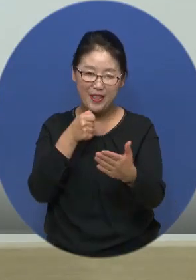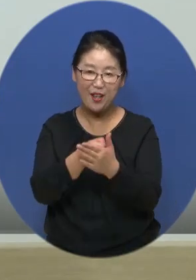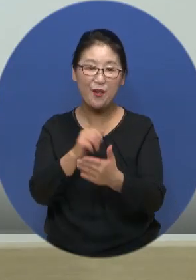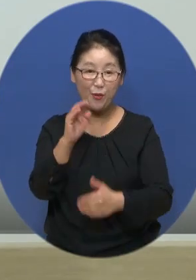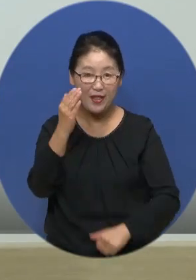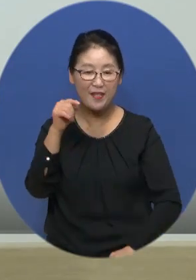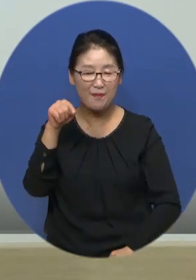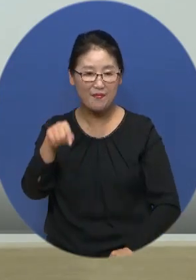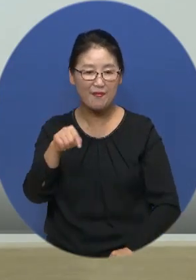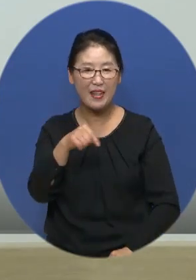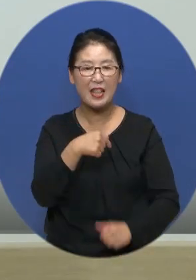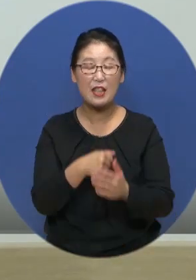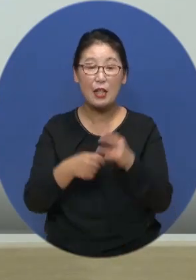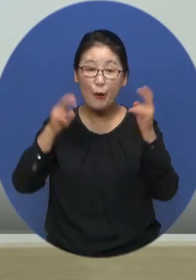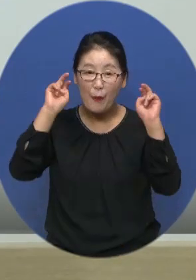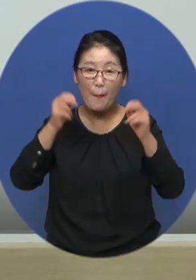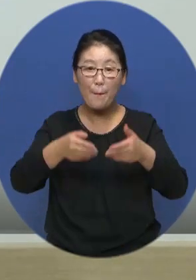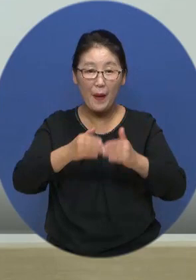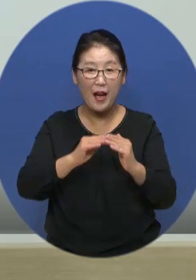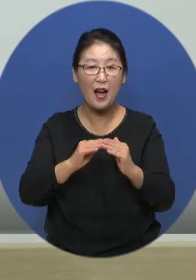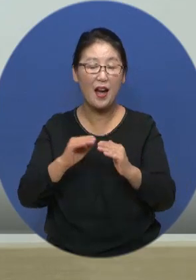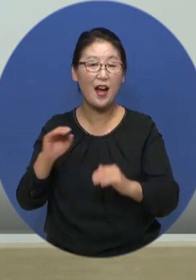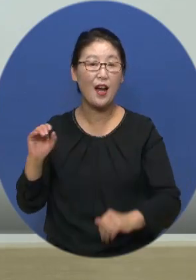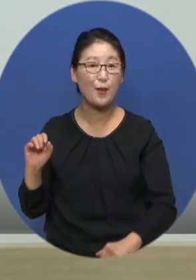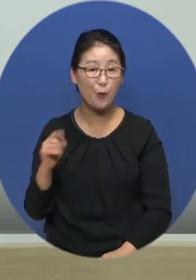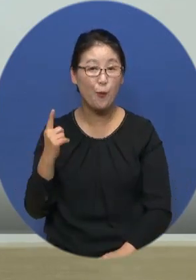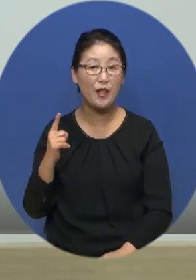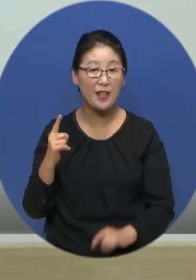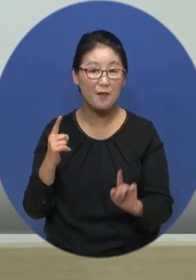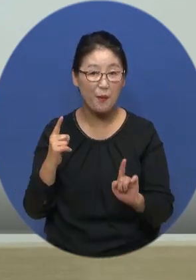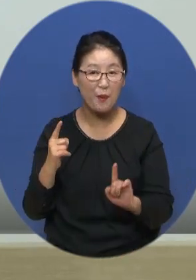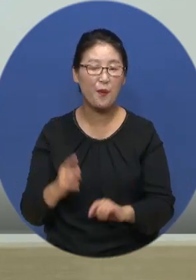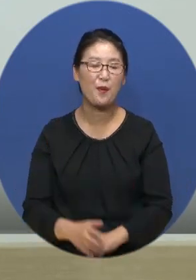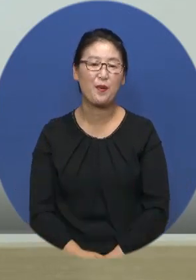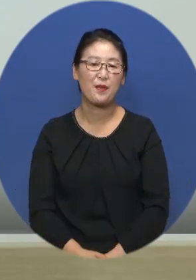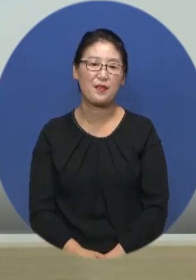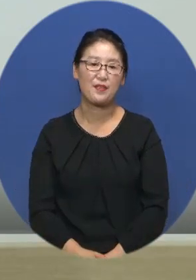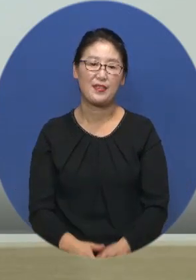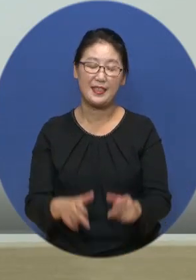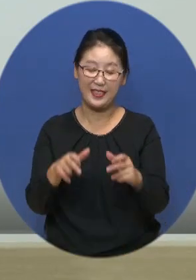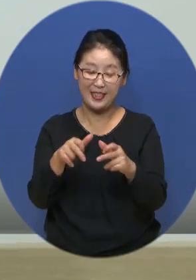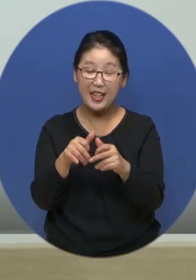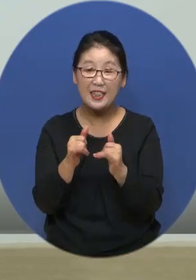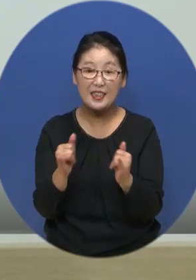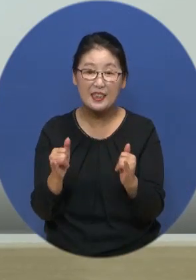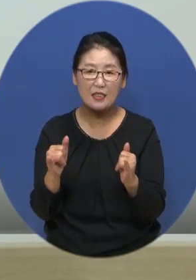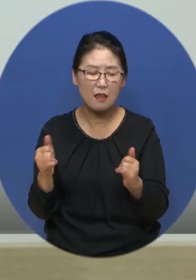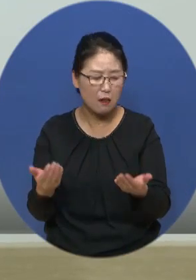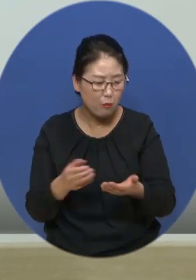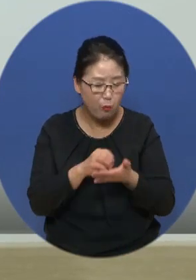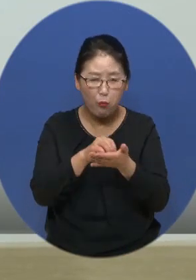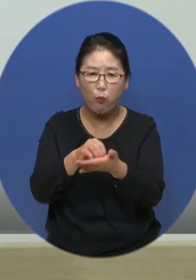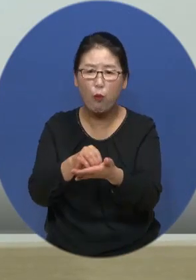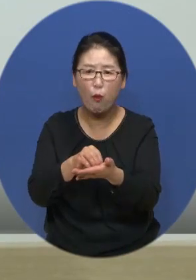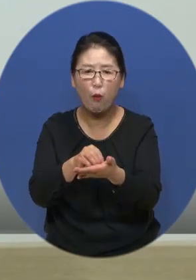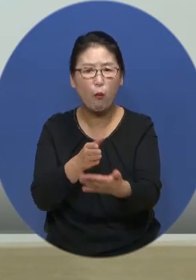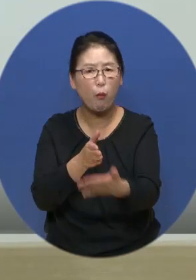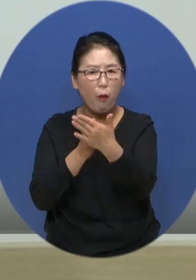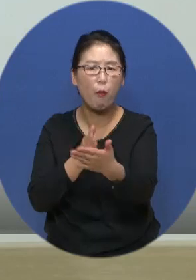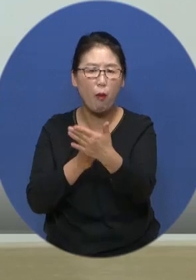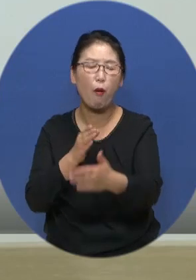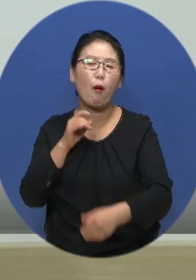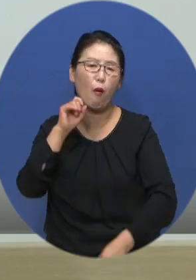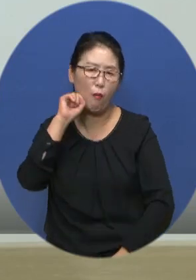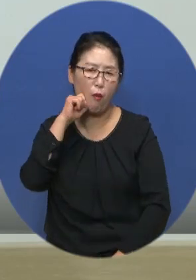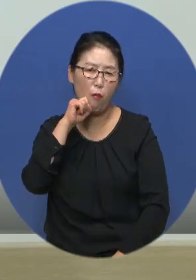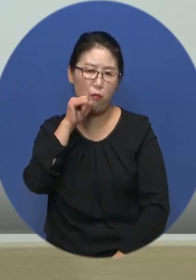네그레노를 만들게 된 계기가 있다면? 지금 우리 장애를 가진 친구들이 취업하기가 굉장히 어렵죠. 특별히